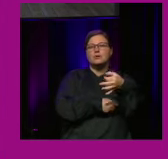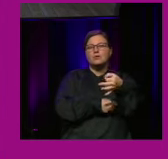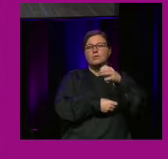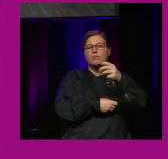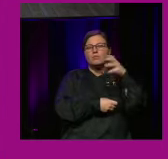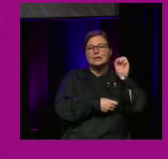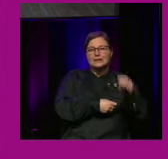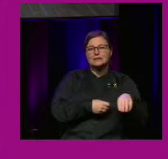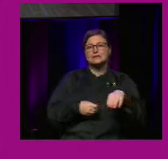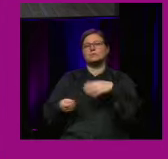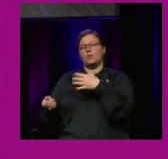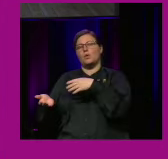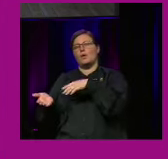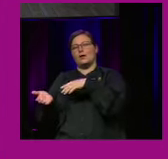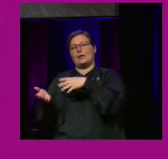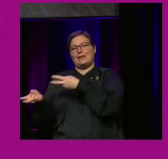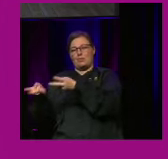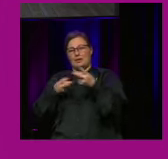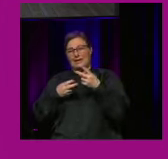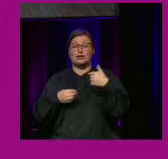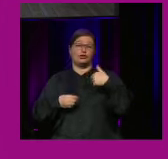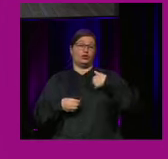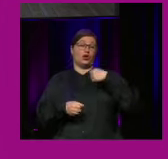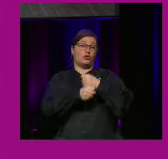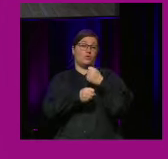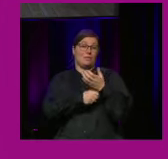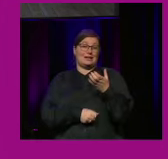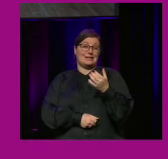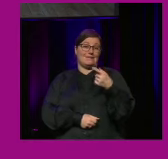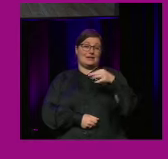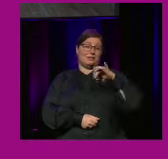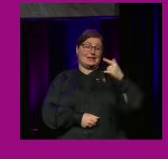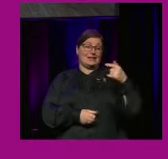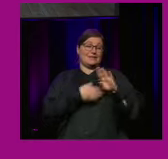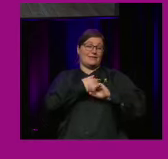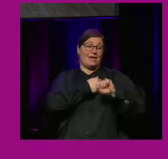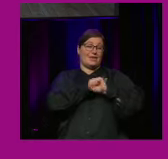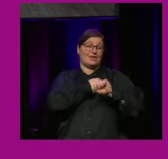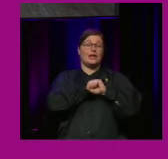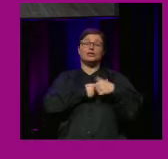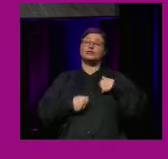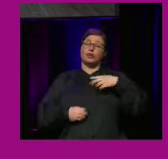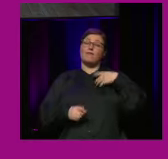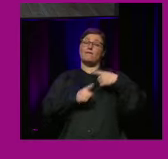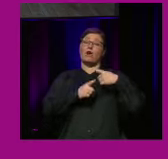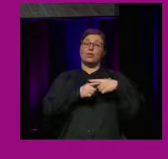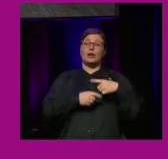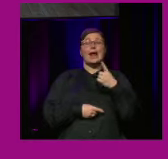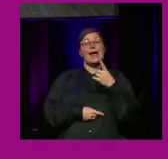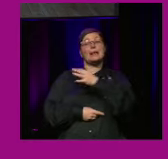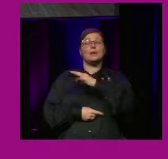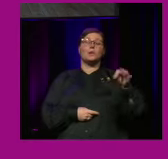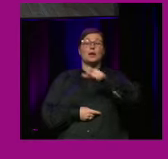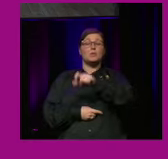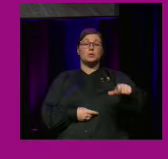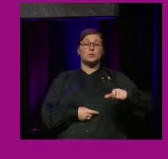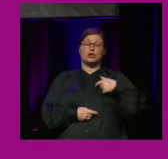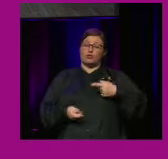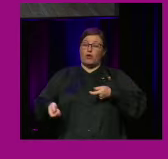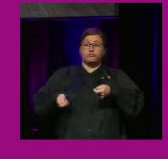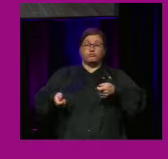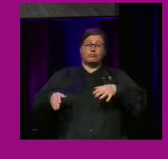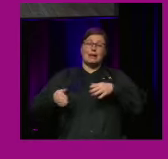jobbar som Stellan säger för Civil Rights Defenders. Har förmånen att leda ungefär 100 personer som jobbar på 5 kontinenter runt